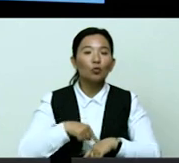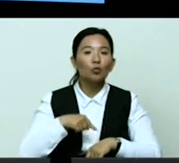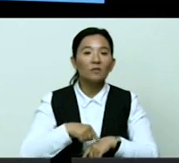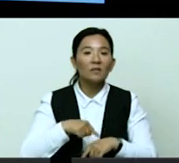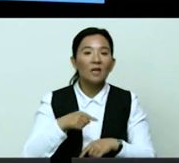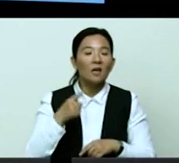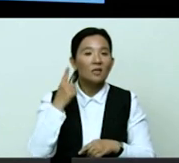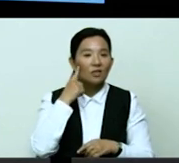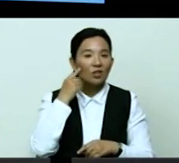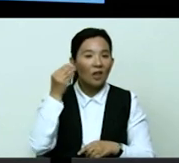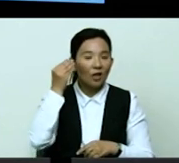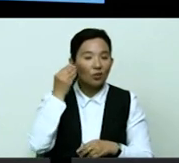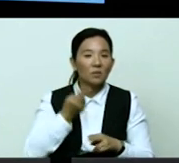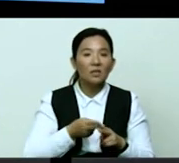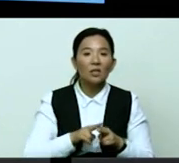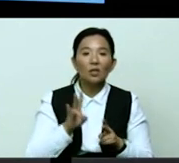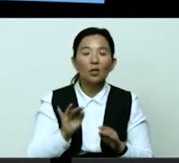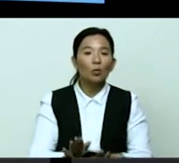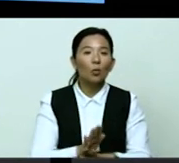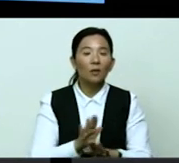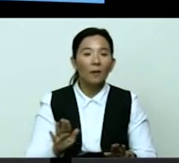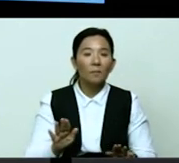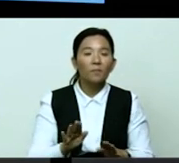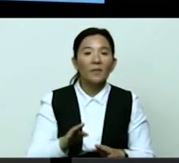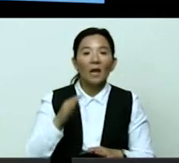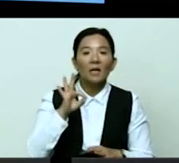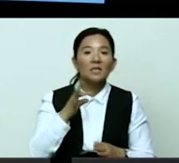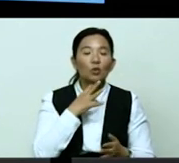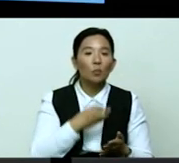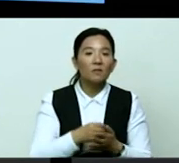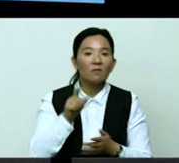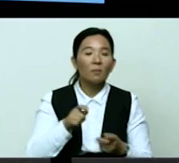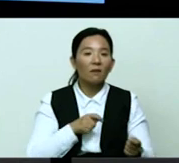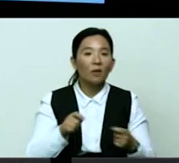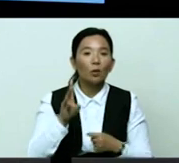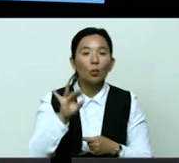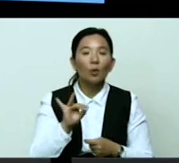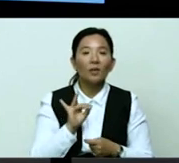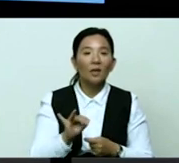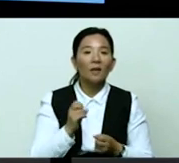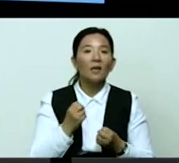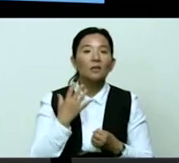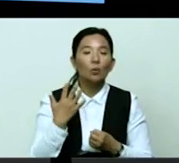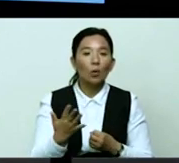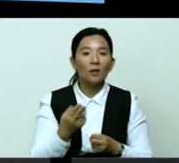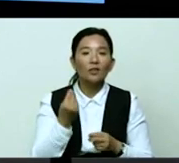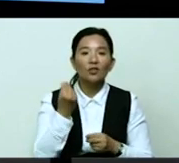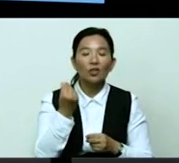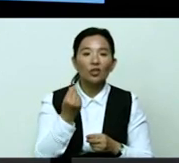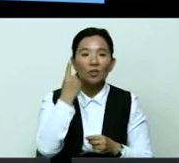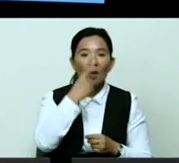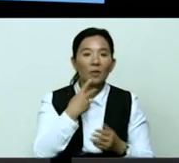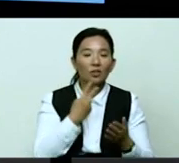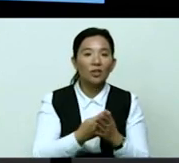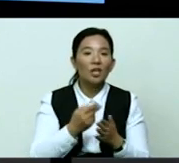почувствовать значимость не только от собственного правления, но и насколько денежное